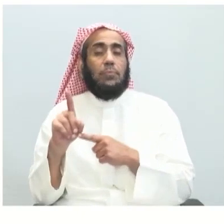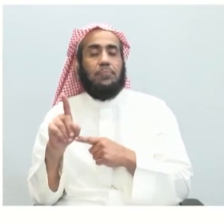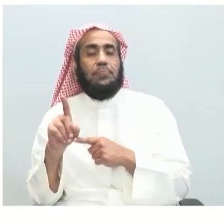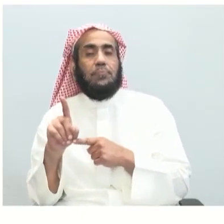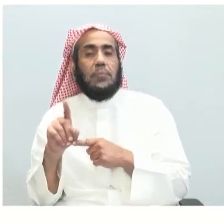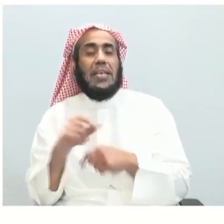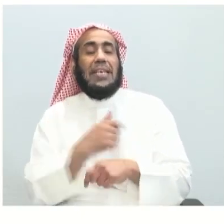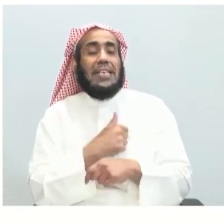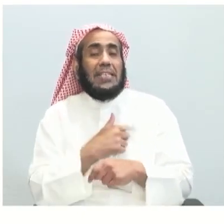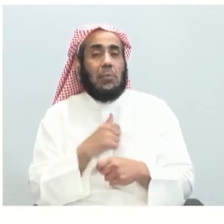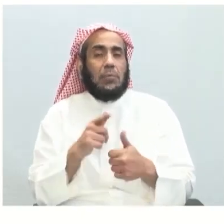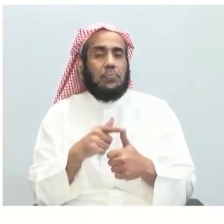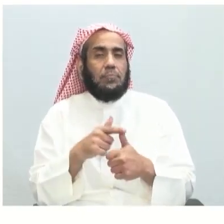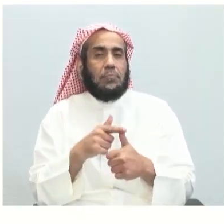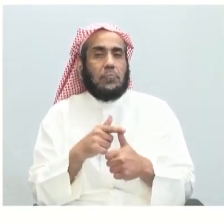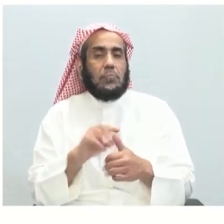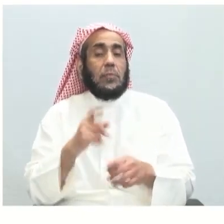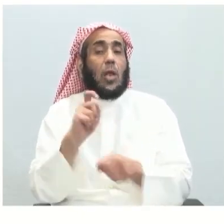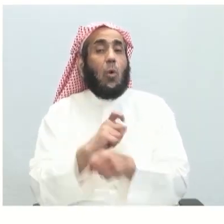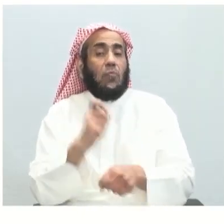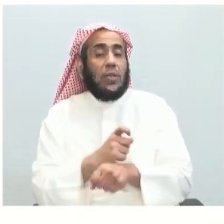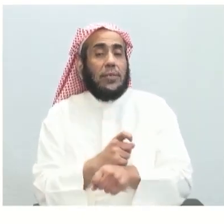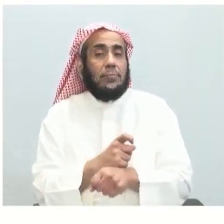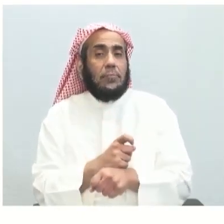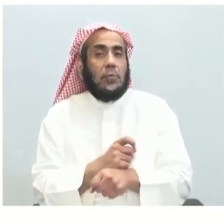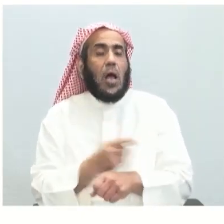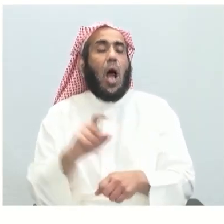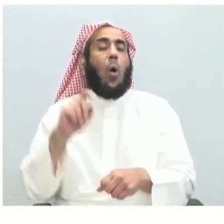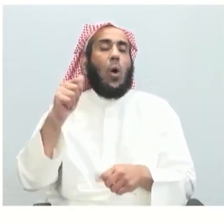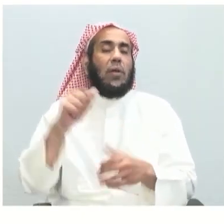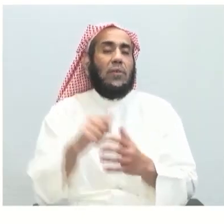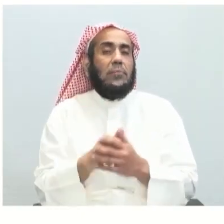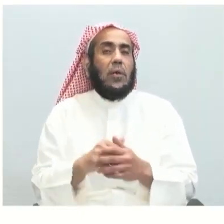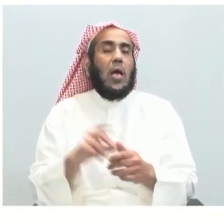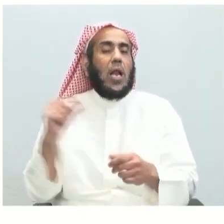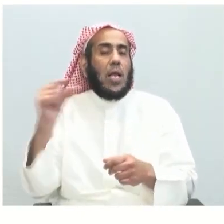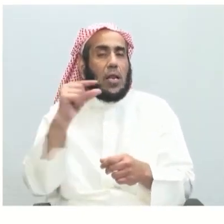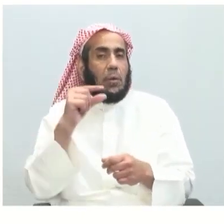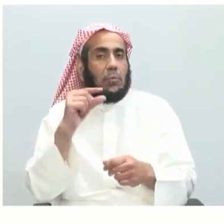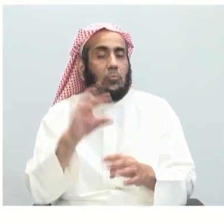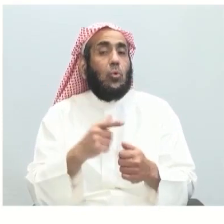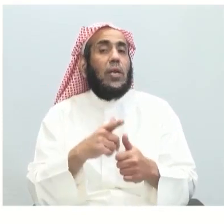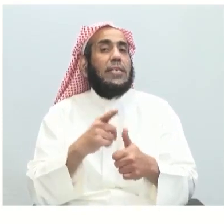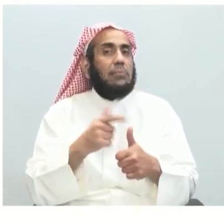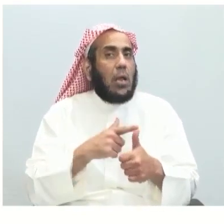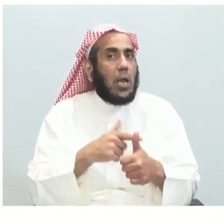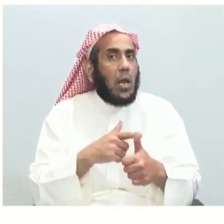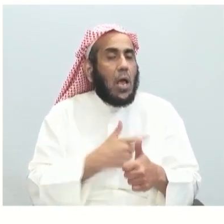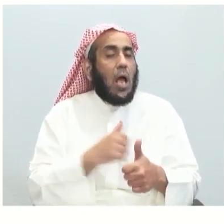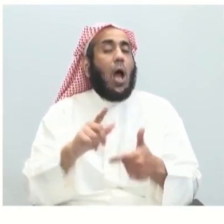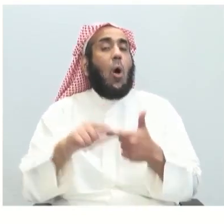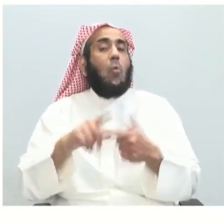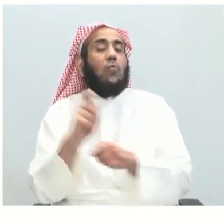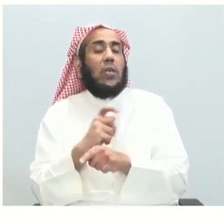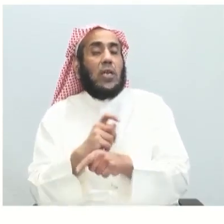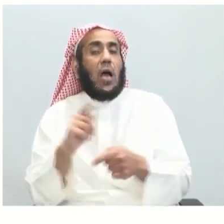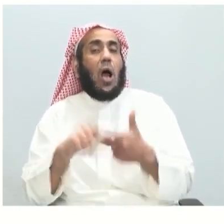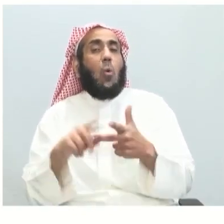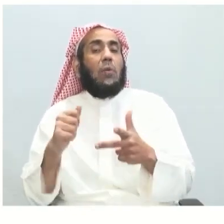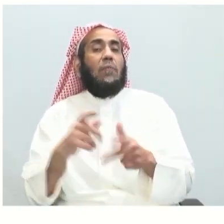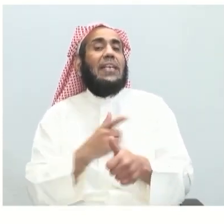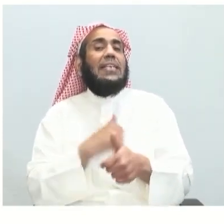اسما او فعلا او حرفا الكلمه اما ان تكون اسما او فعلا او حرفا